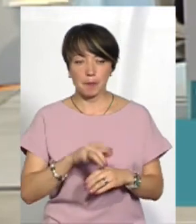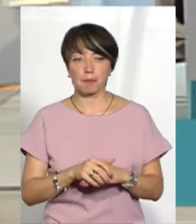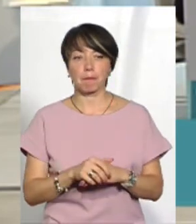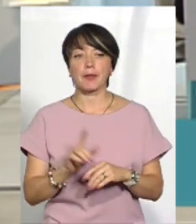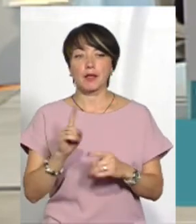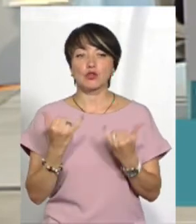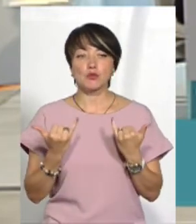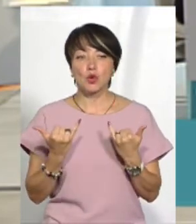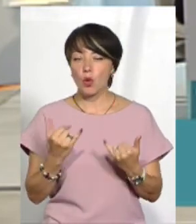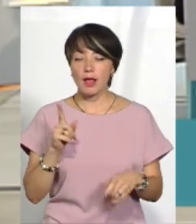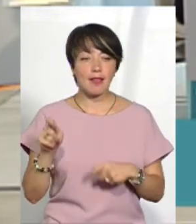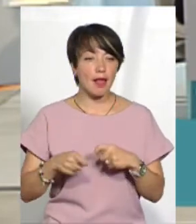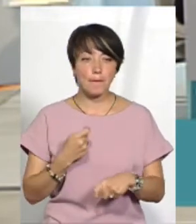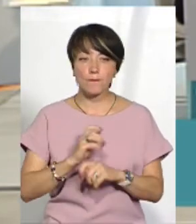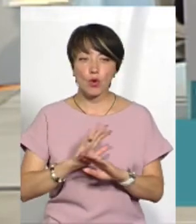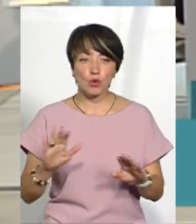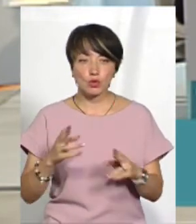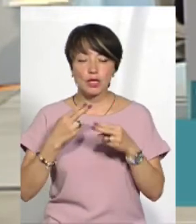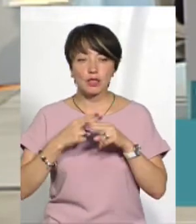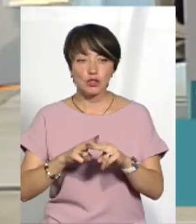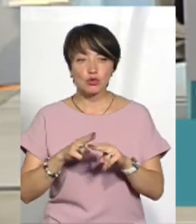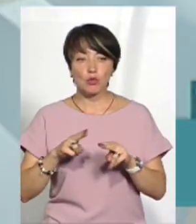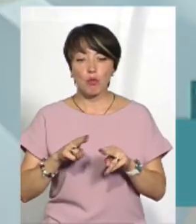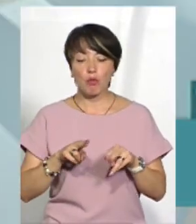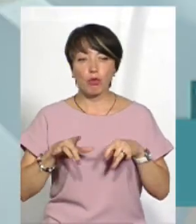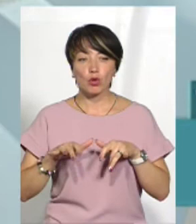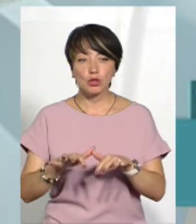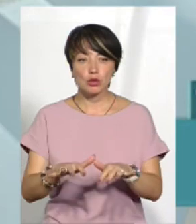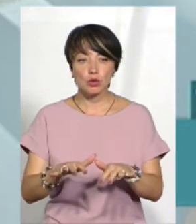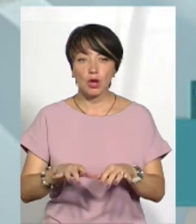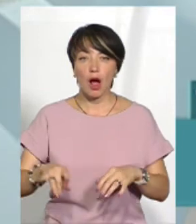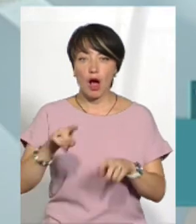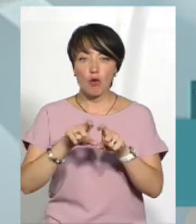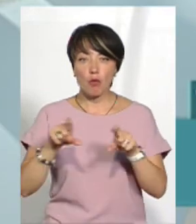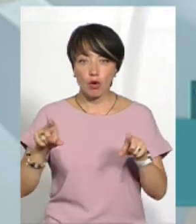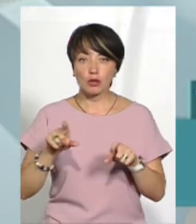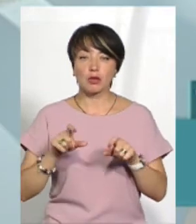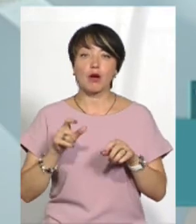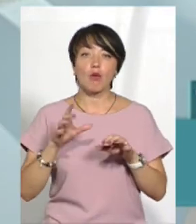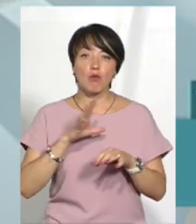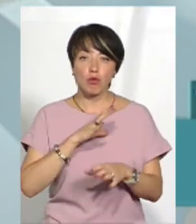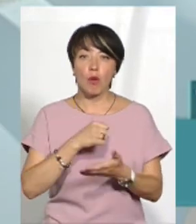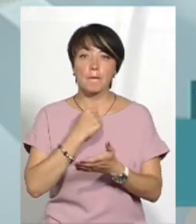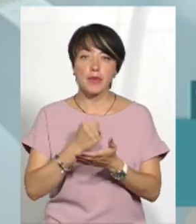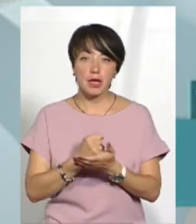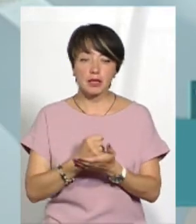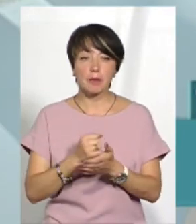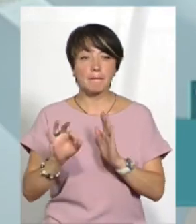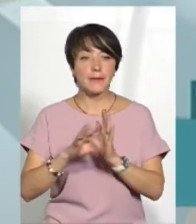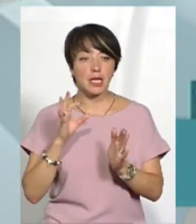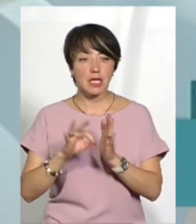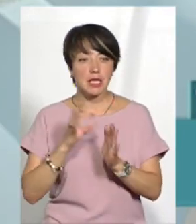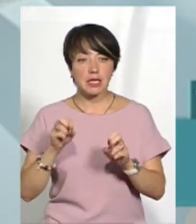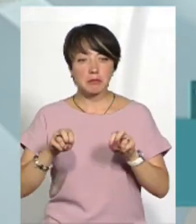І щоб сьогодні не порушувати технологічну процедуру в аеропорті процес, було прийнято, нам